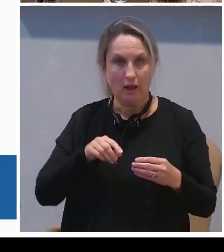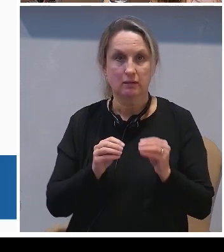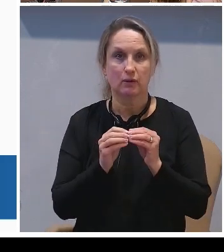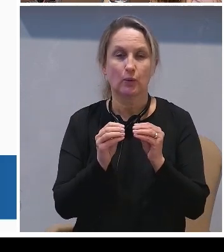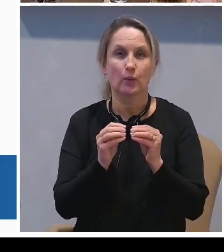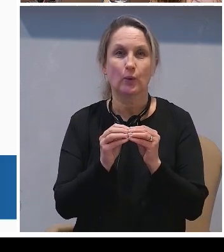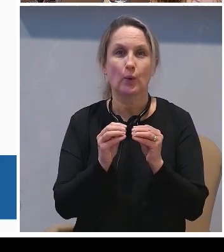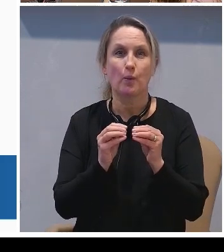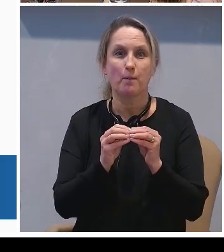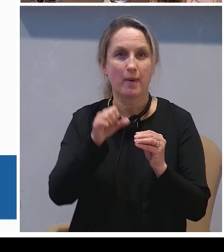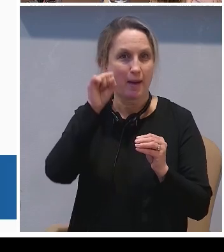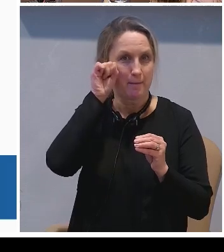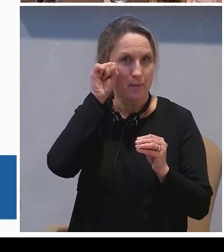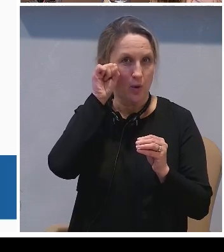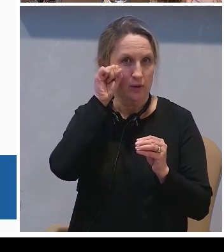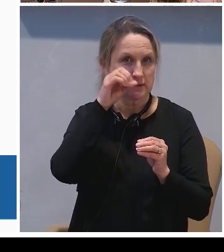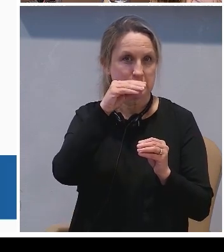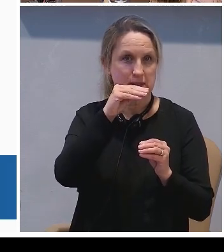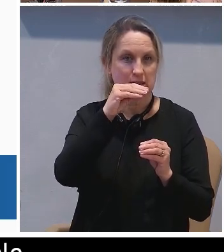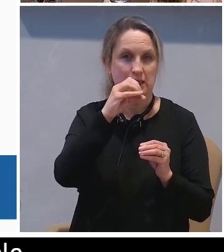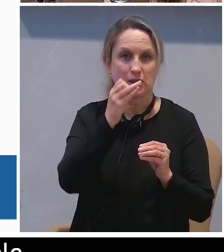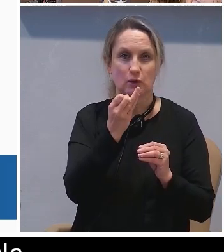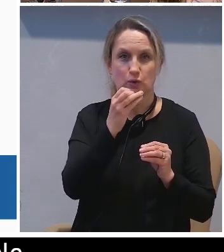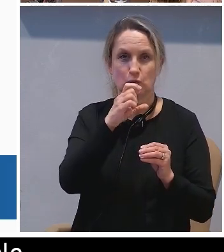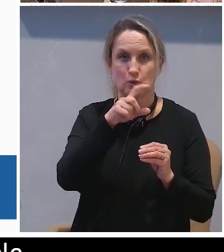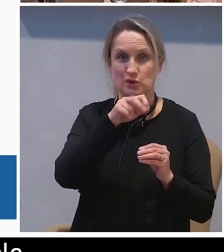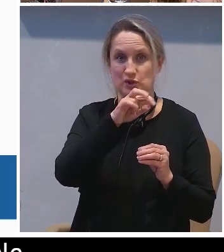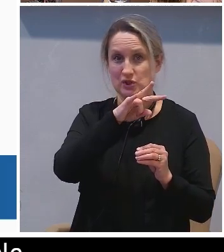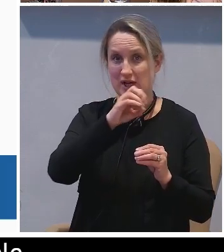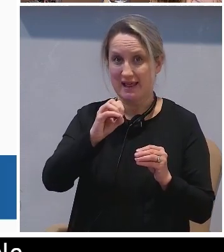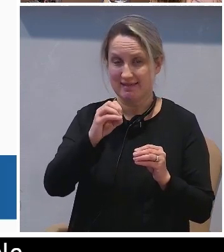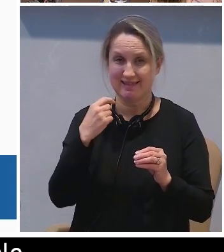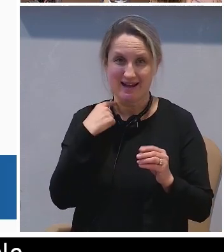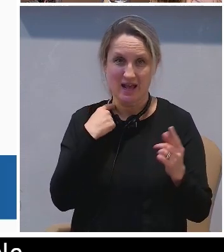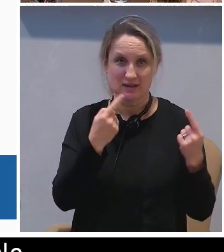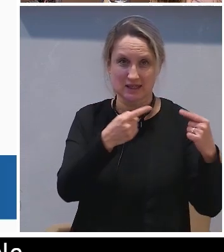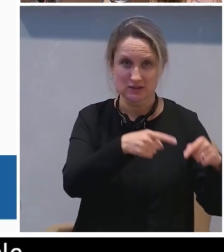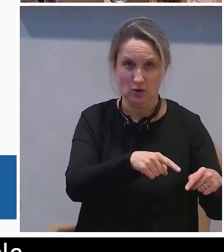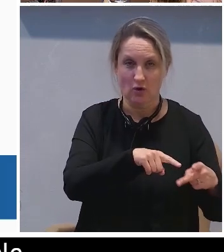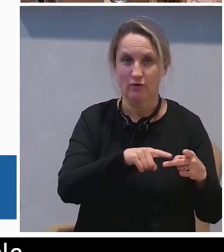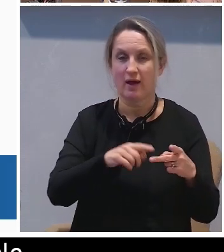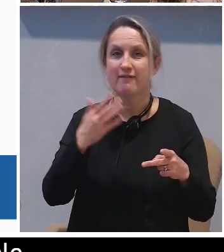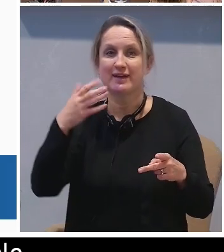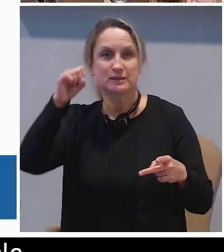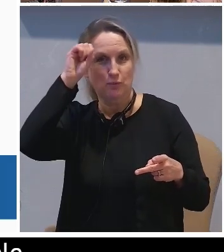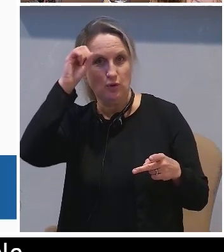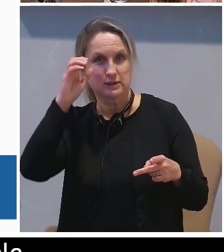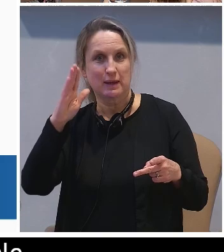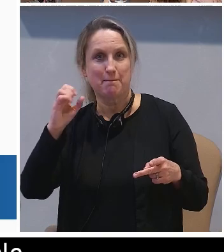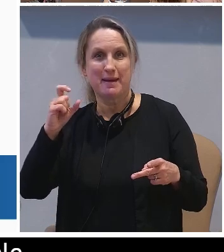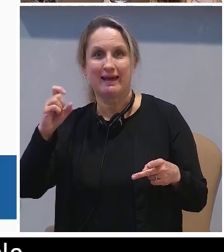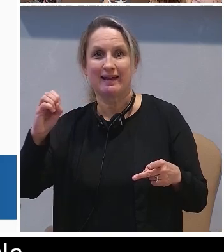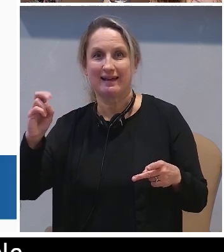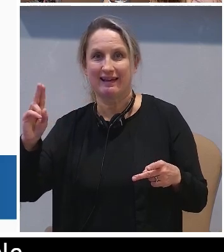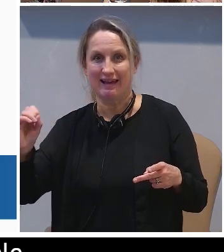information. poissi Duchenne lihasdüstroofiaga ja Currently, 5 we know poissi of 10 Beckeri boys with lihasdüstroofiaga Duchenne alates muscular aastast